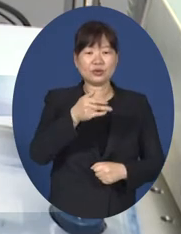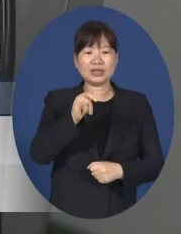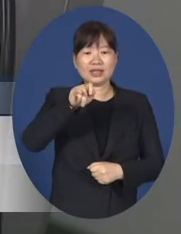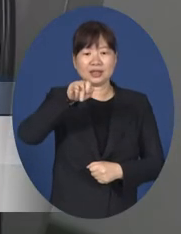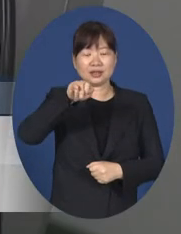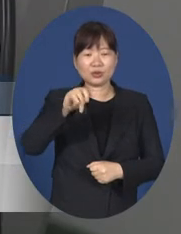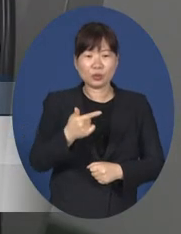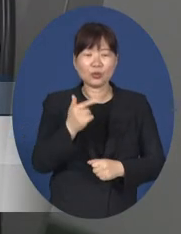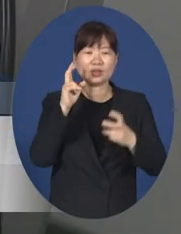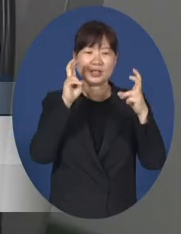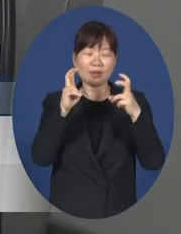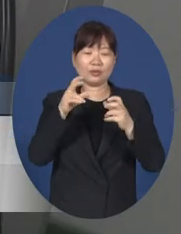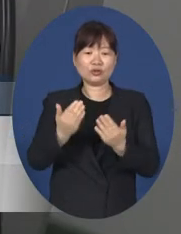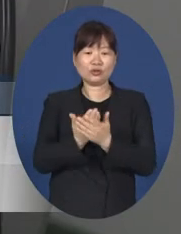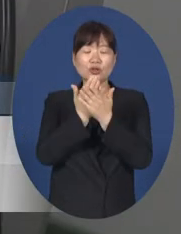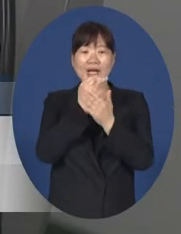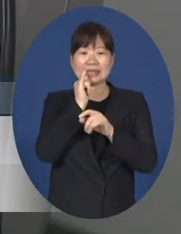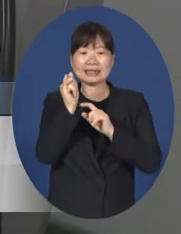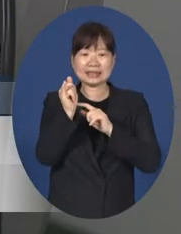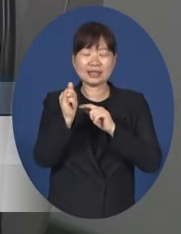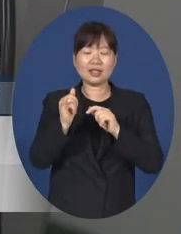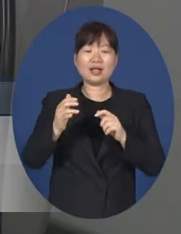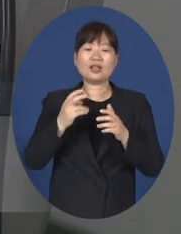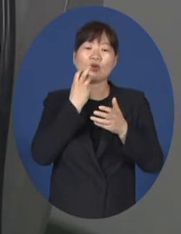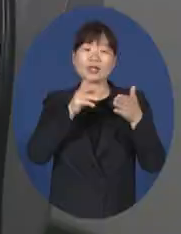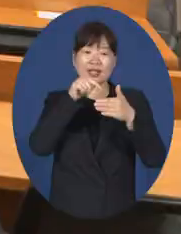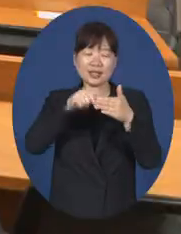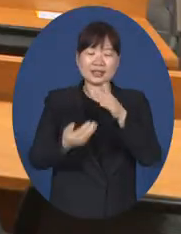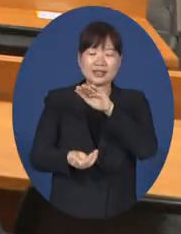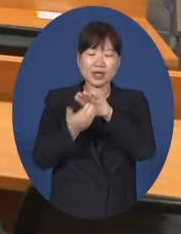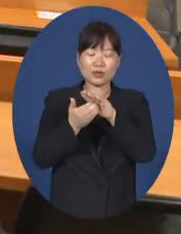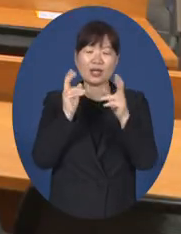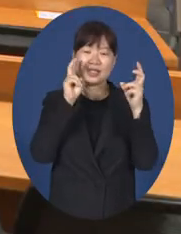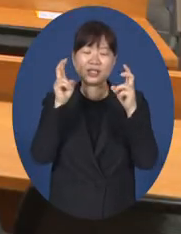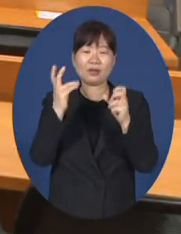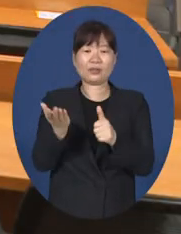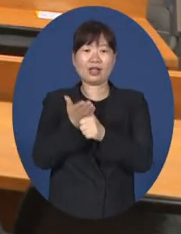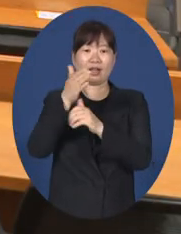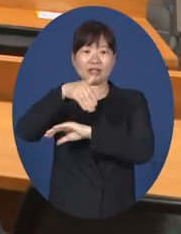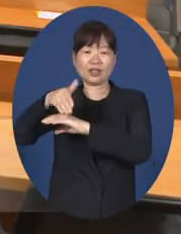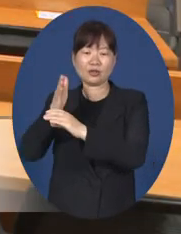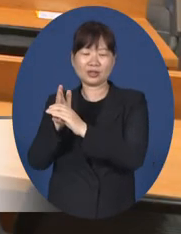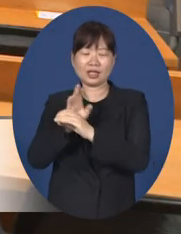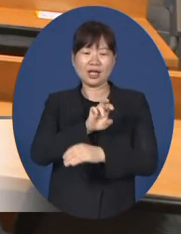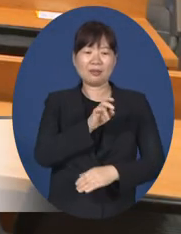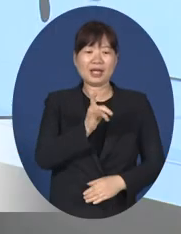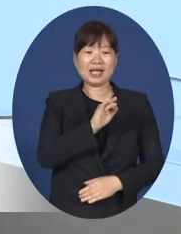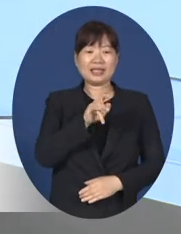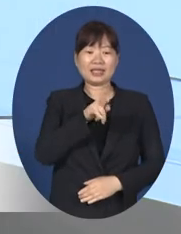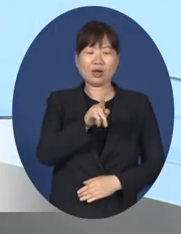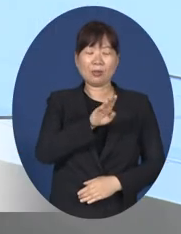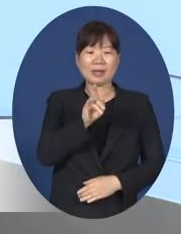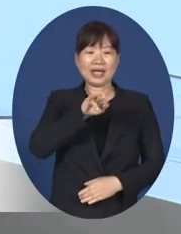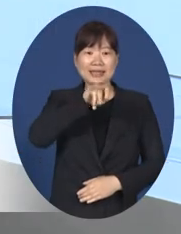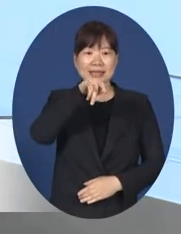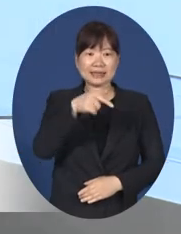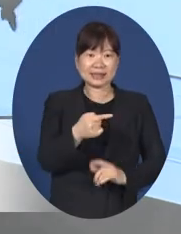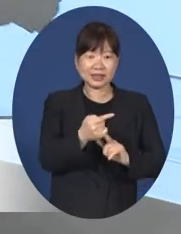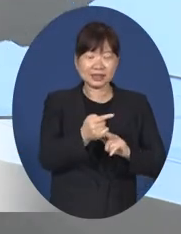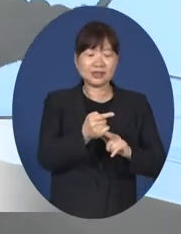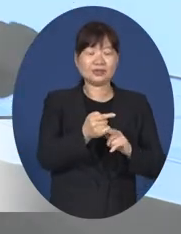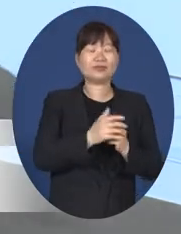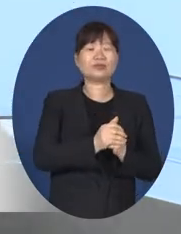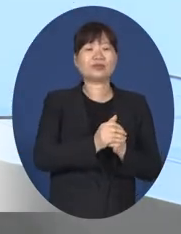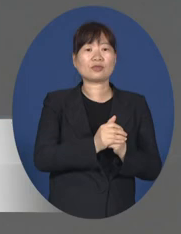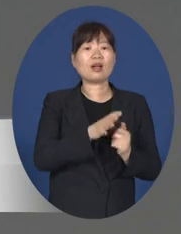육성할 수 있는 도내 최고의 메이커스페이스로 운영할 계획입니다. 올해부터는 정부 메이커스페이스로 선정돼 전문가들을